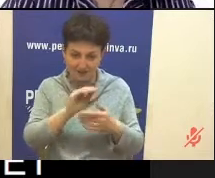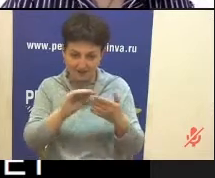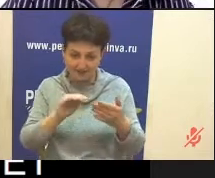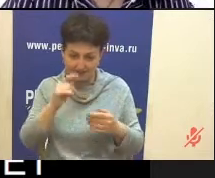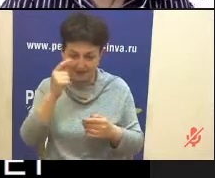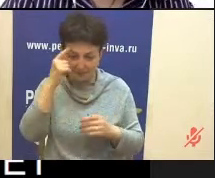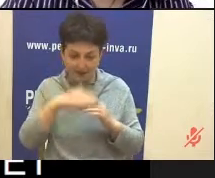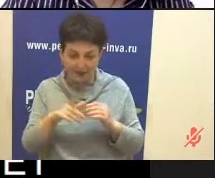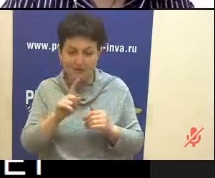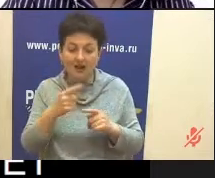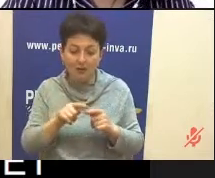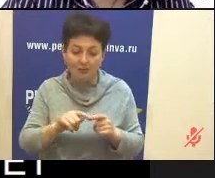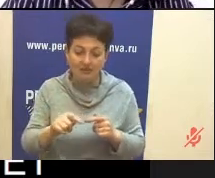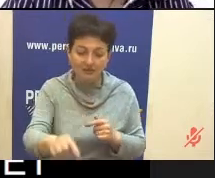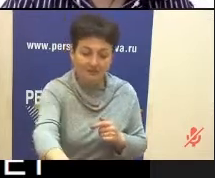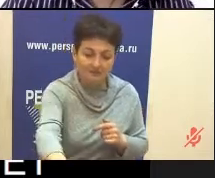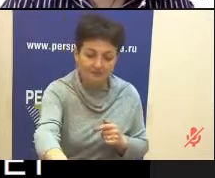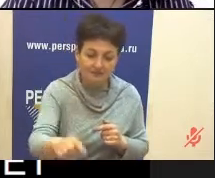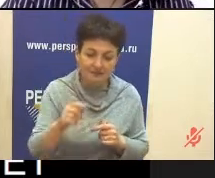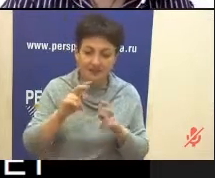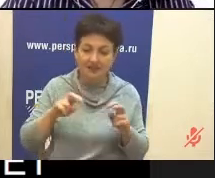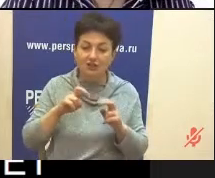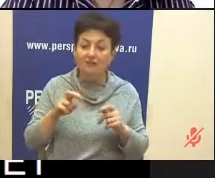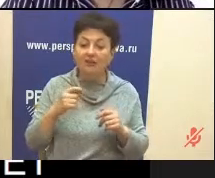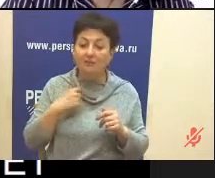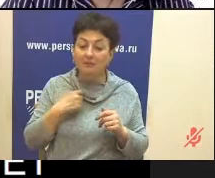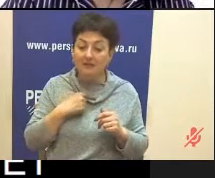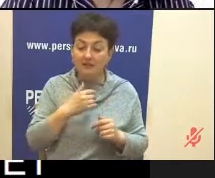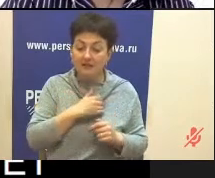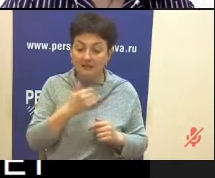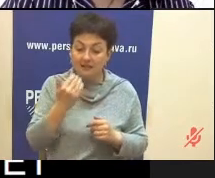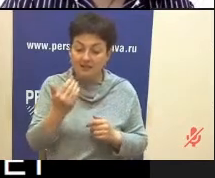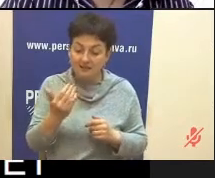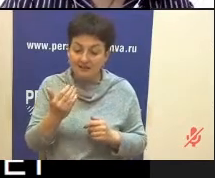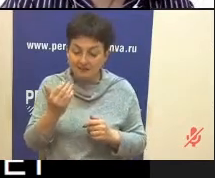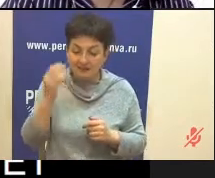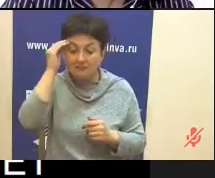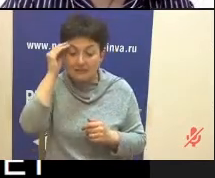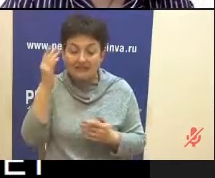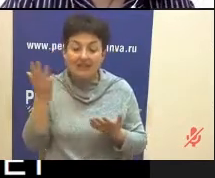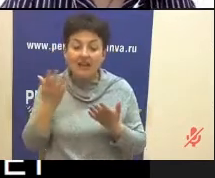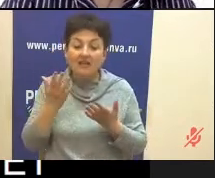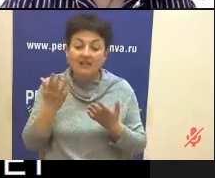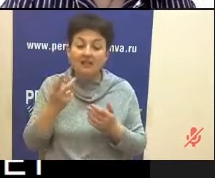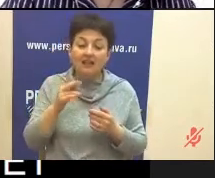и понять, как он это расшифрует, достаточно рискованно. Вот, но я надеюсь, что все-таки какие-то смыслы для